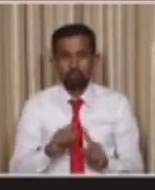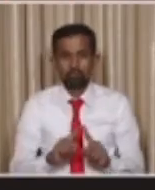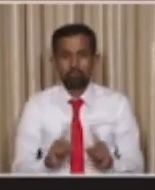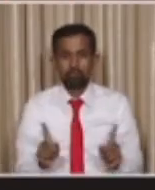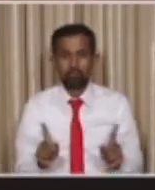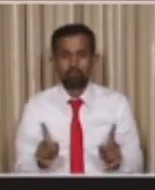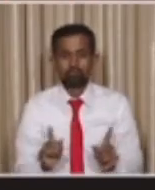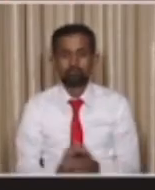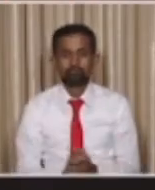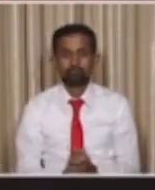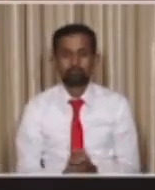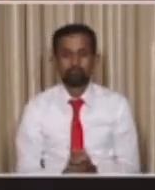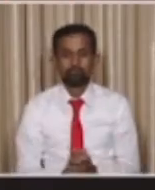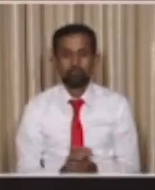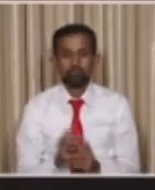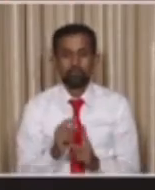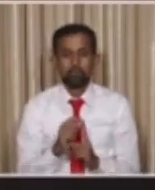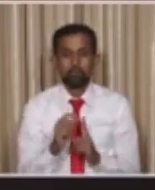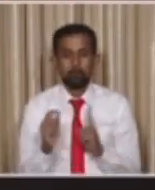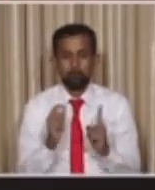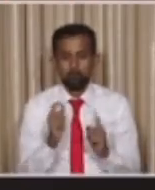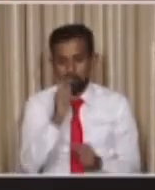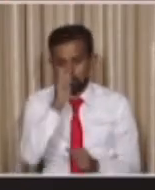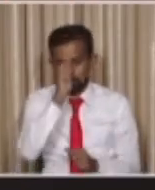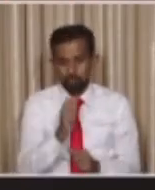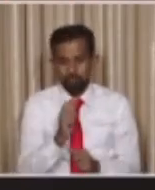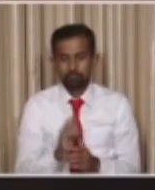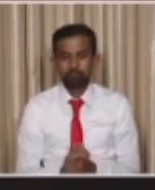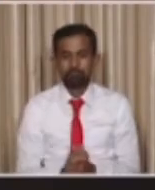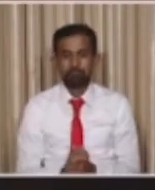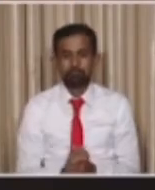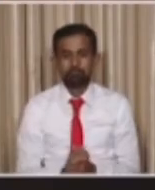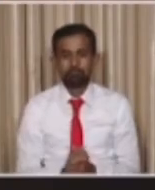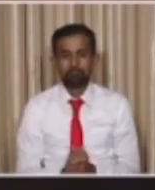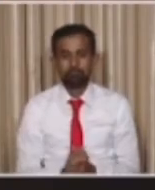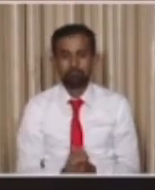කරු මූලාසනාරූඪ මන්ත්‍රීතුමනි අද